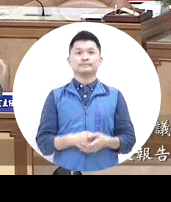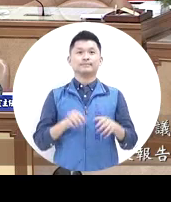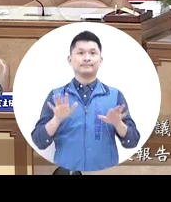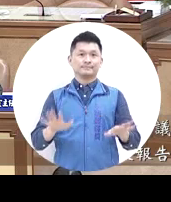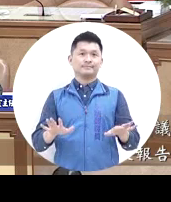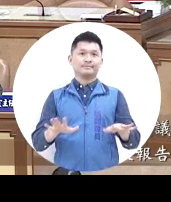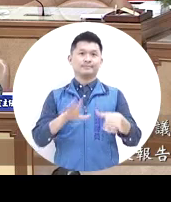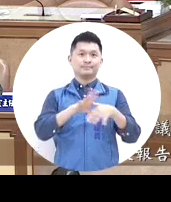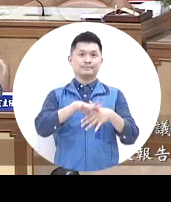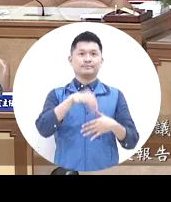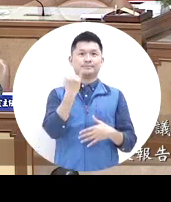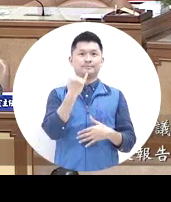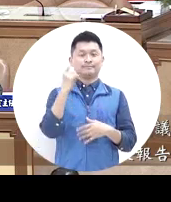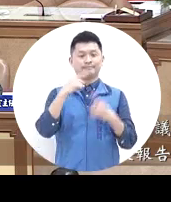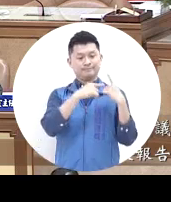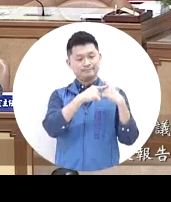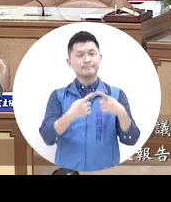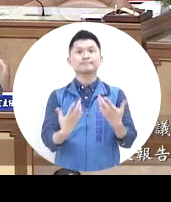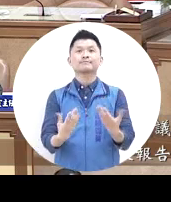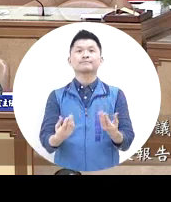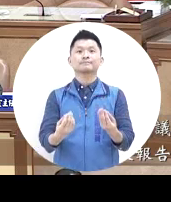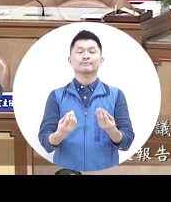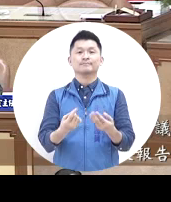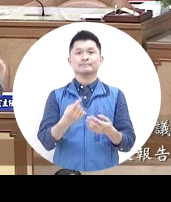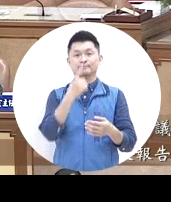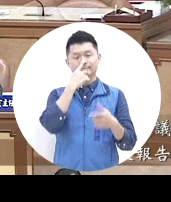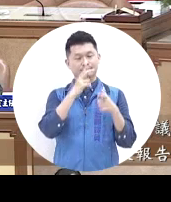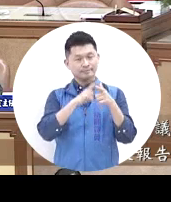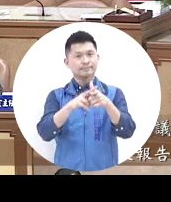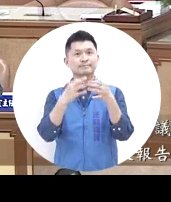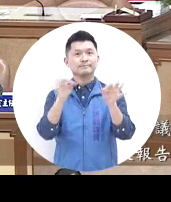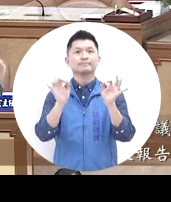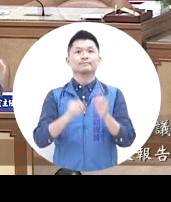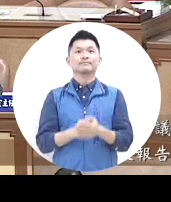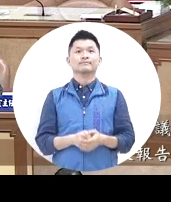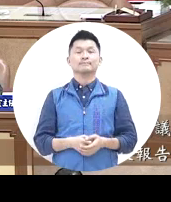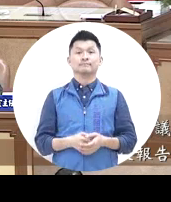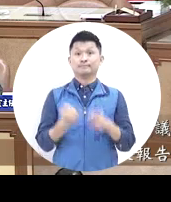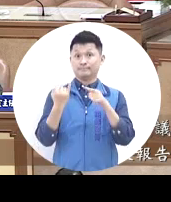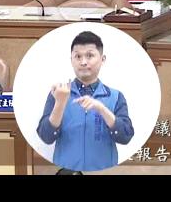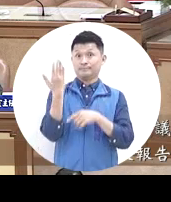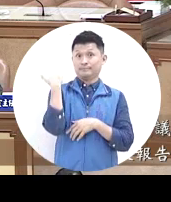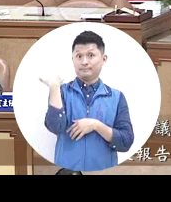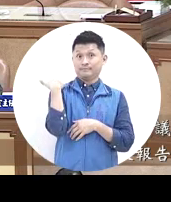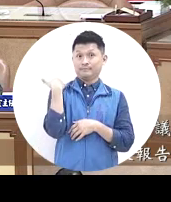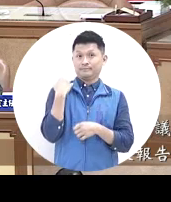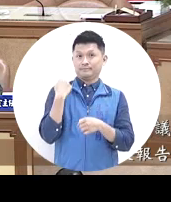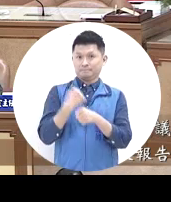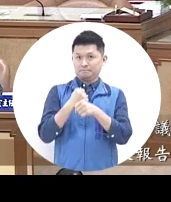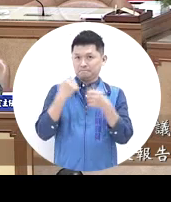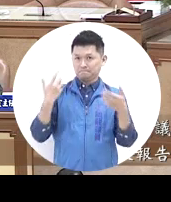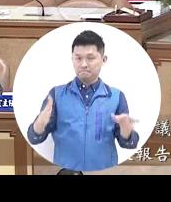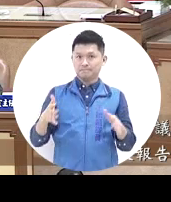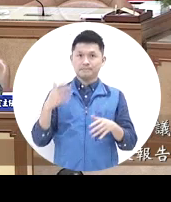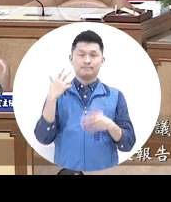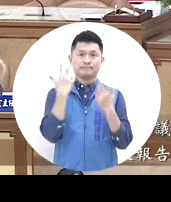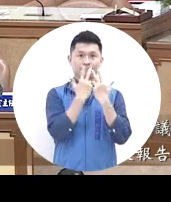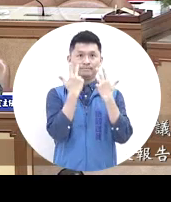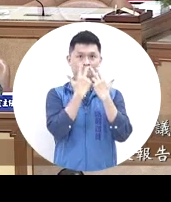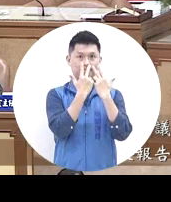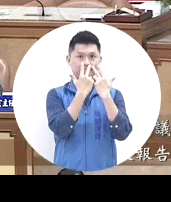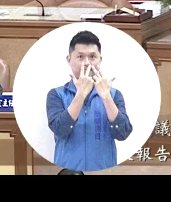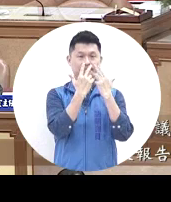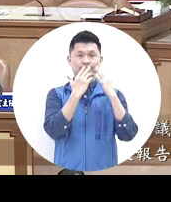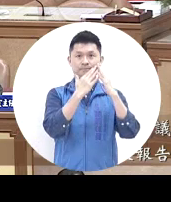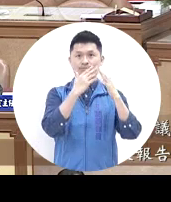为没有列席会议，我先简单介绍。他也是当过我们新北市的教育局长、